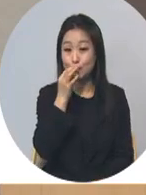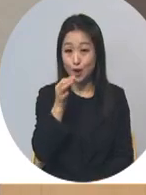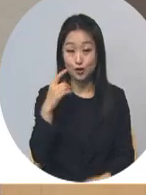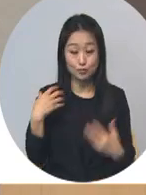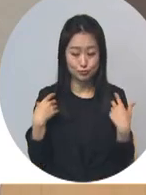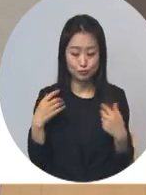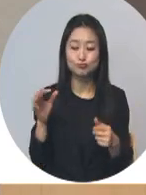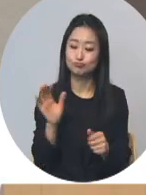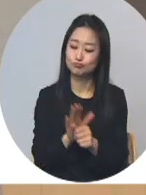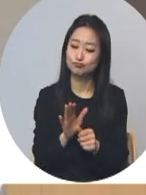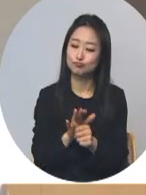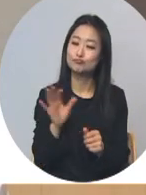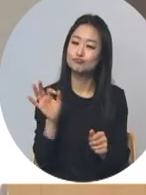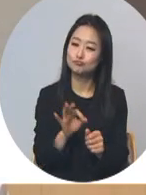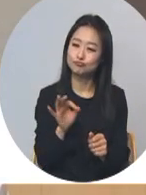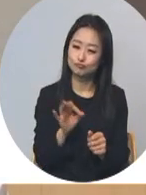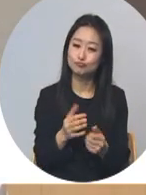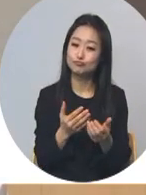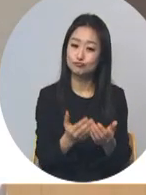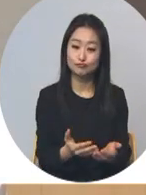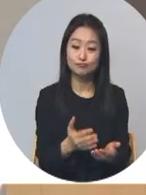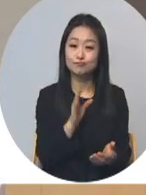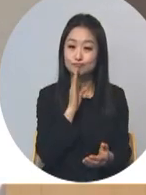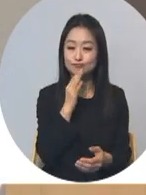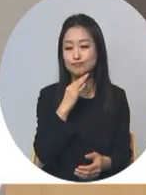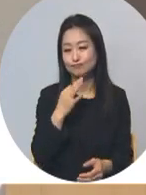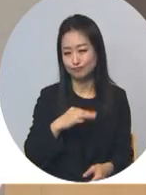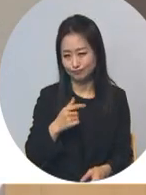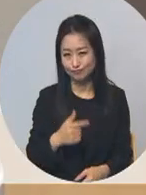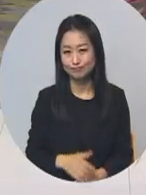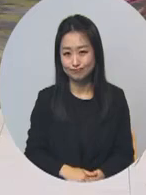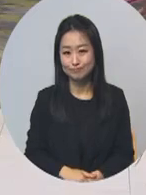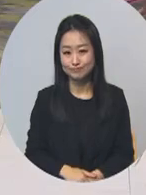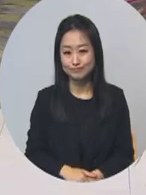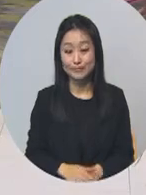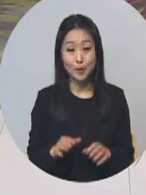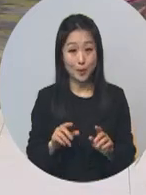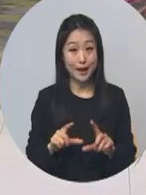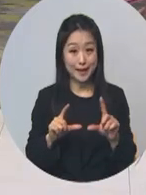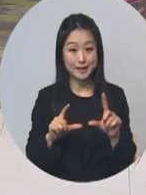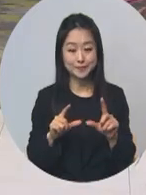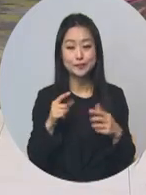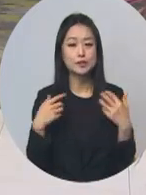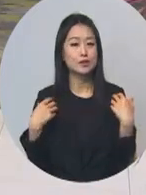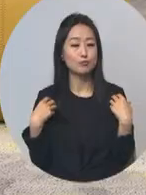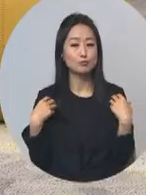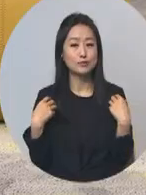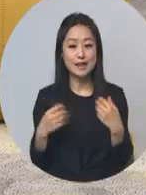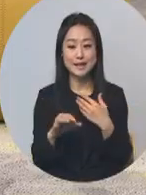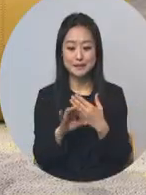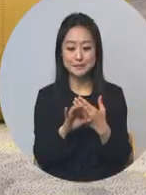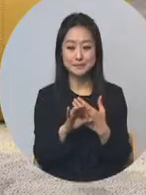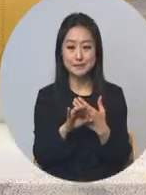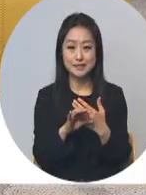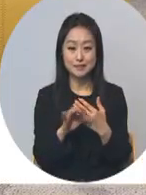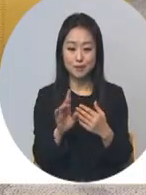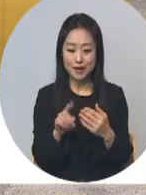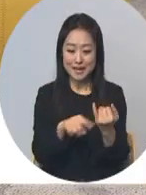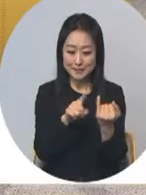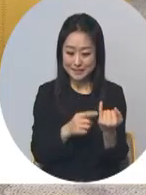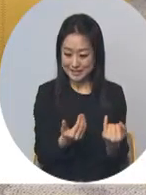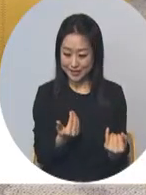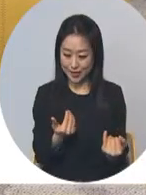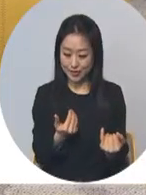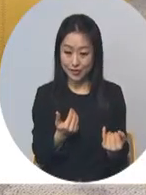해주잖아요 그런 것도 좀 많이 도움이 되는 거 같긴 해요 해 정부 의 임신전 건강관리 서비스